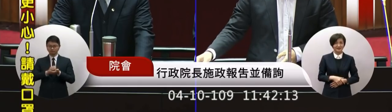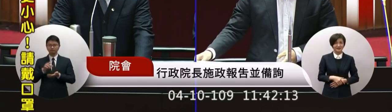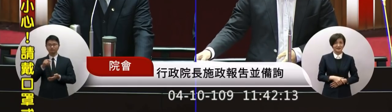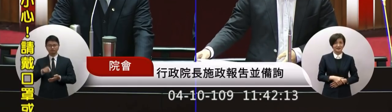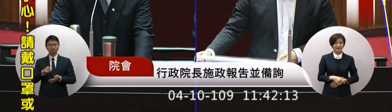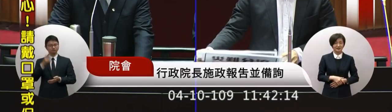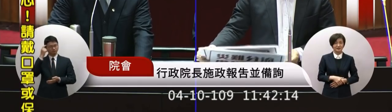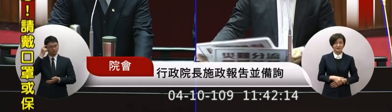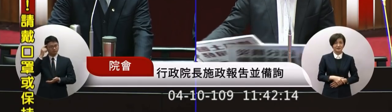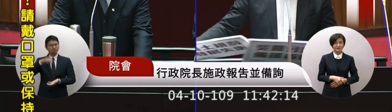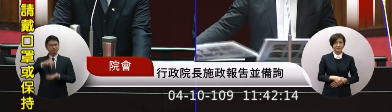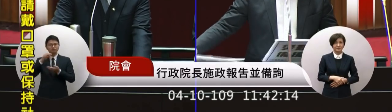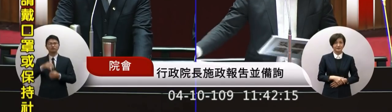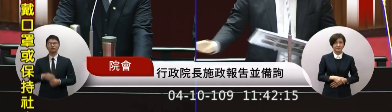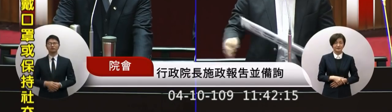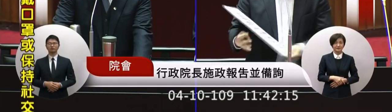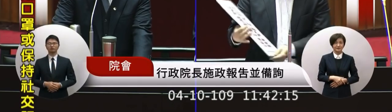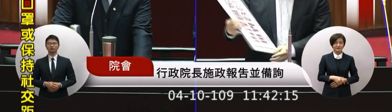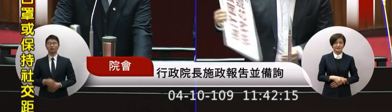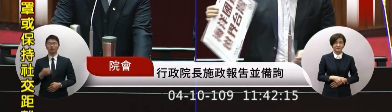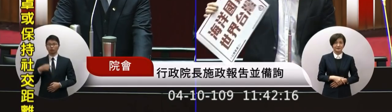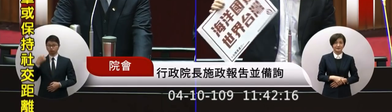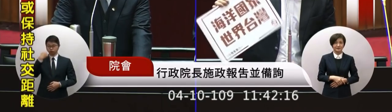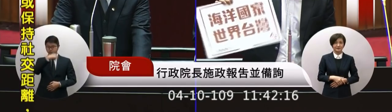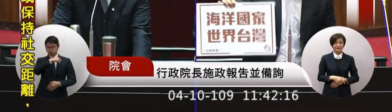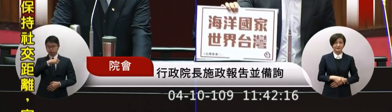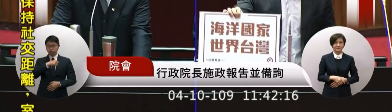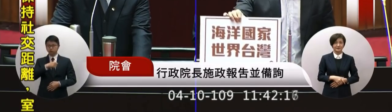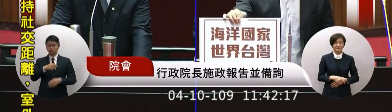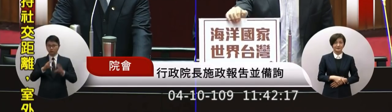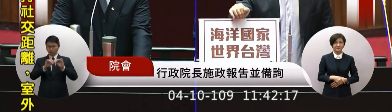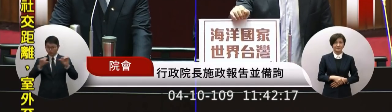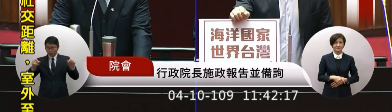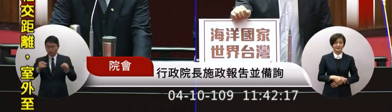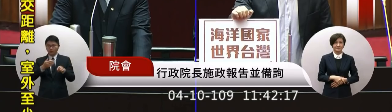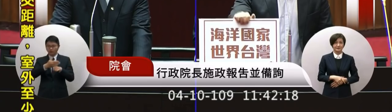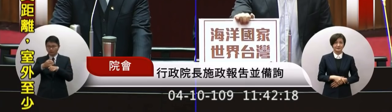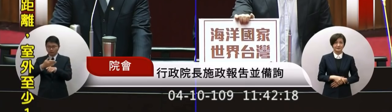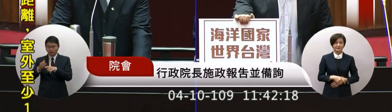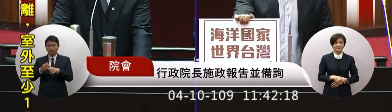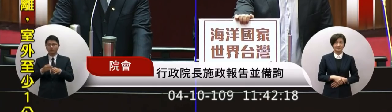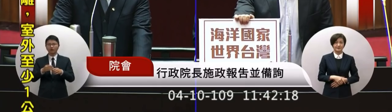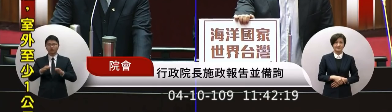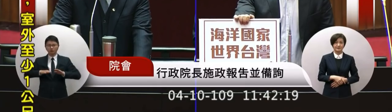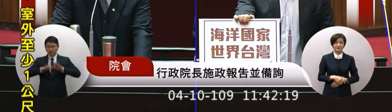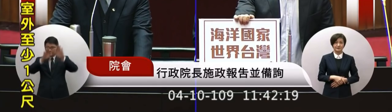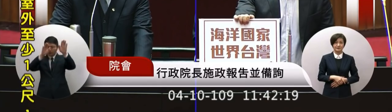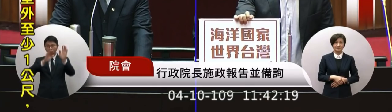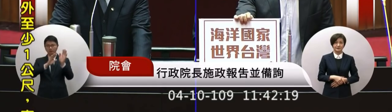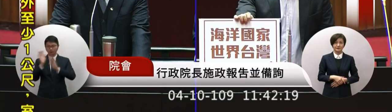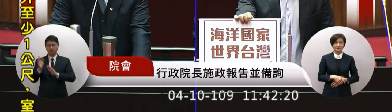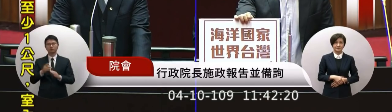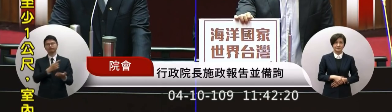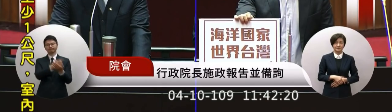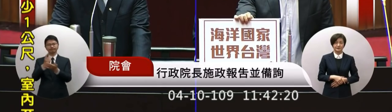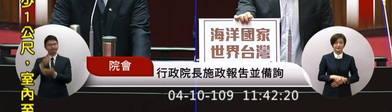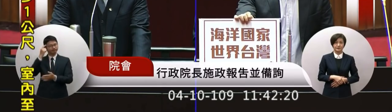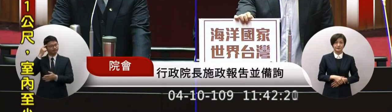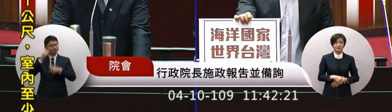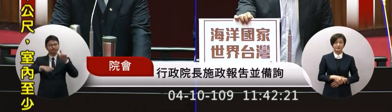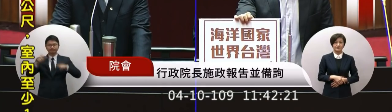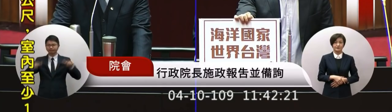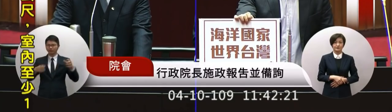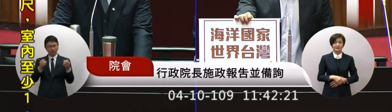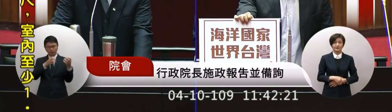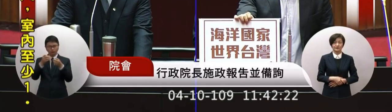贵意见。其实台湾国土要哪规划，区域要哪发展，这见仁见智，讨论足